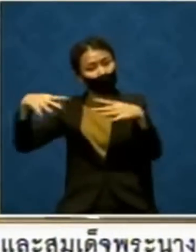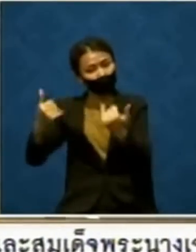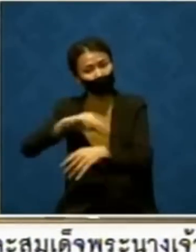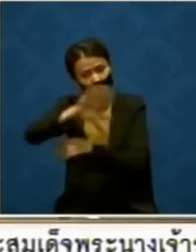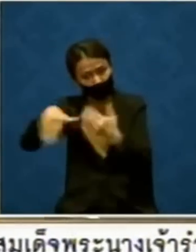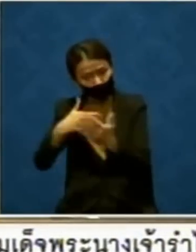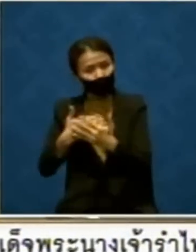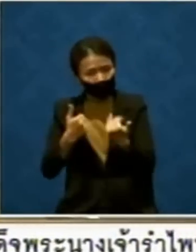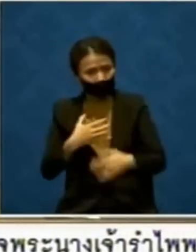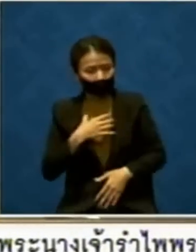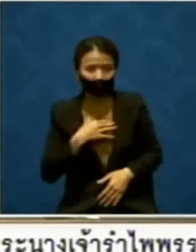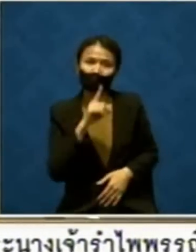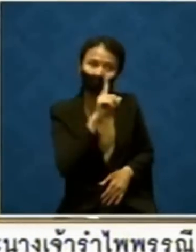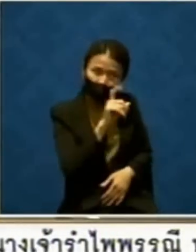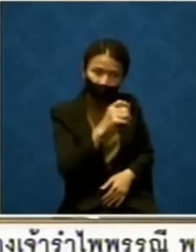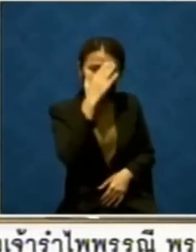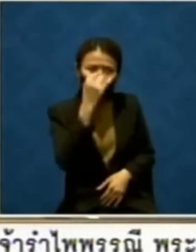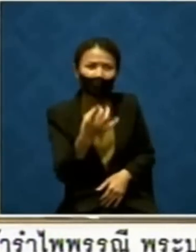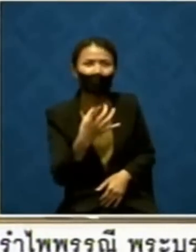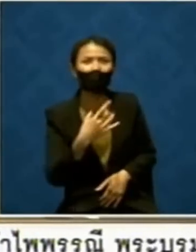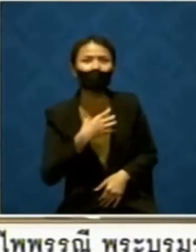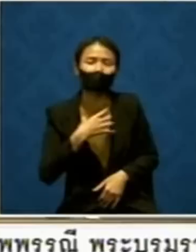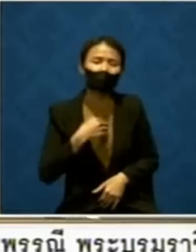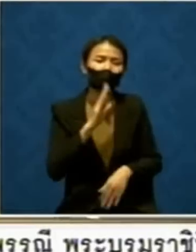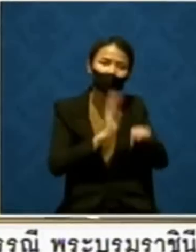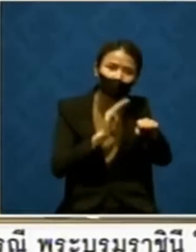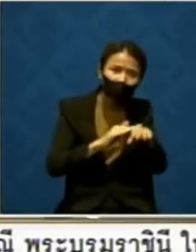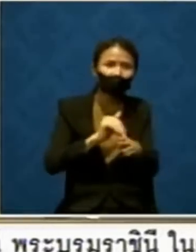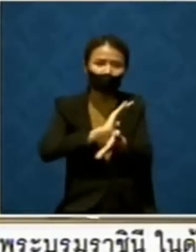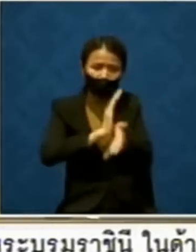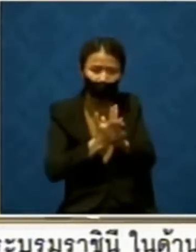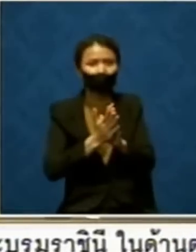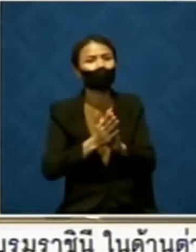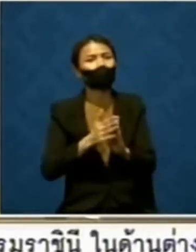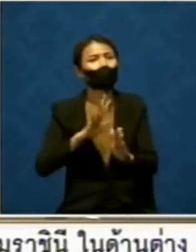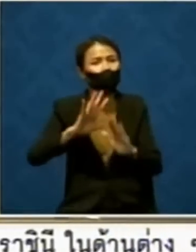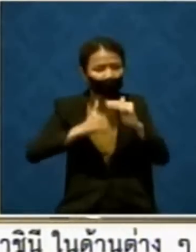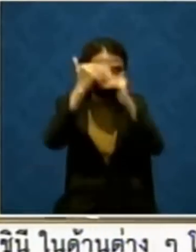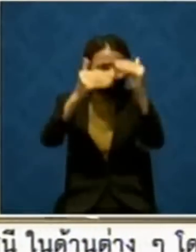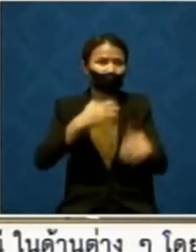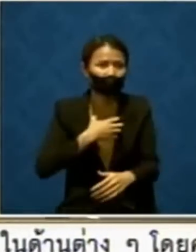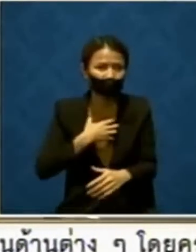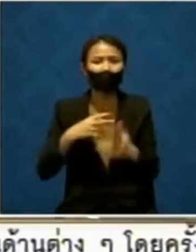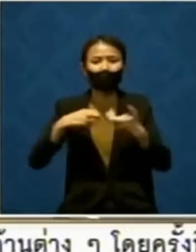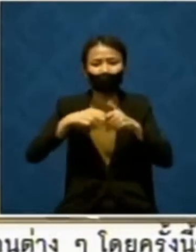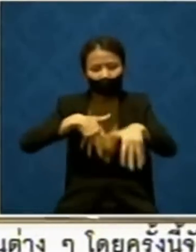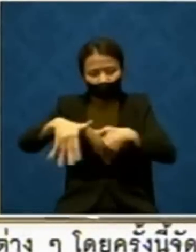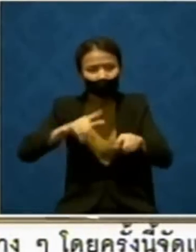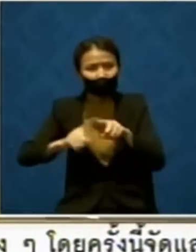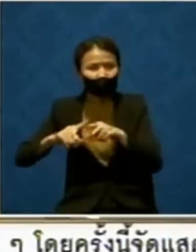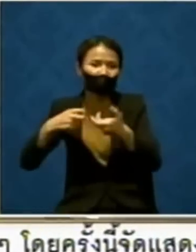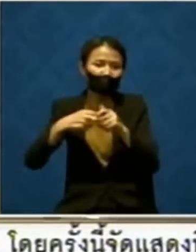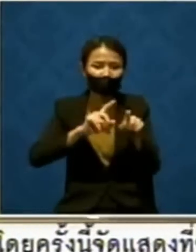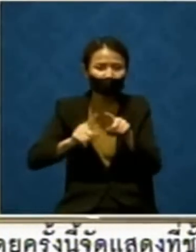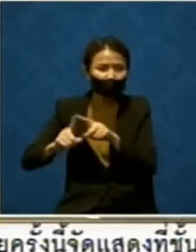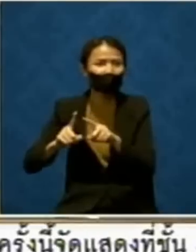ตั้งคำถามติเพื่อก่าเพื่ที่จะตกแนวทางขรฐบาให้เข้าลงให้รอยแล้วก็คี่คายคามกดดันคี่คายปัหาคาม